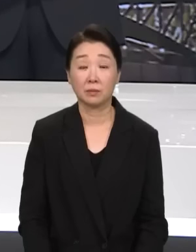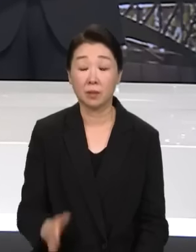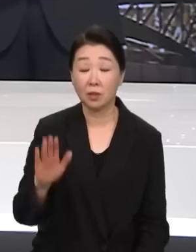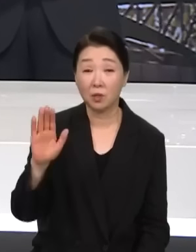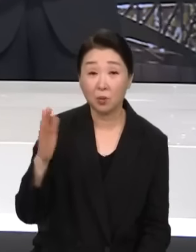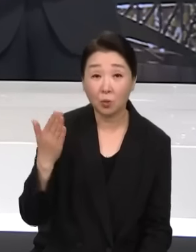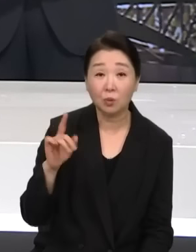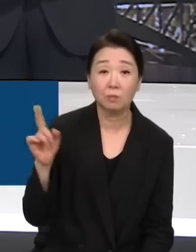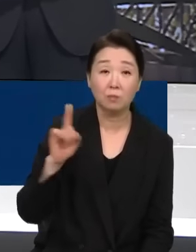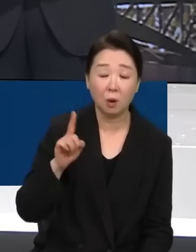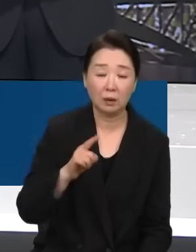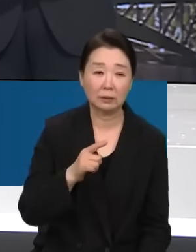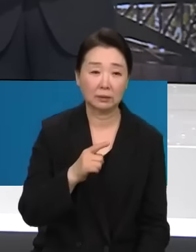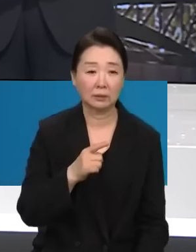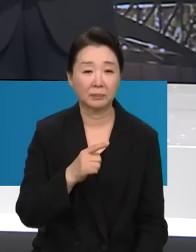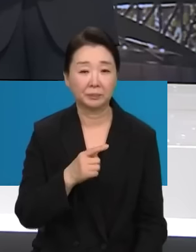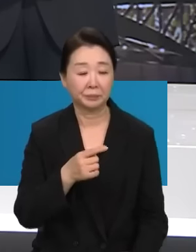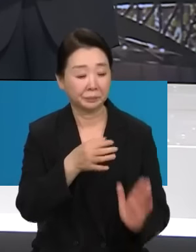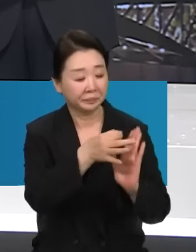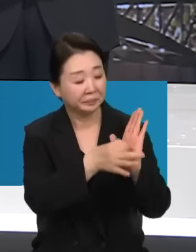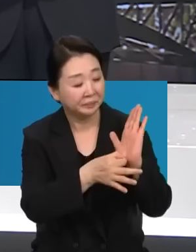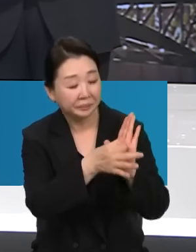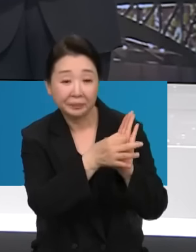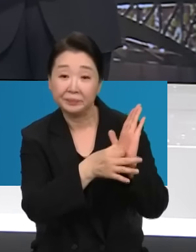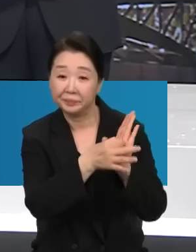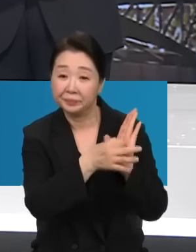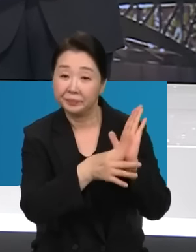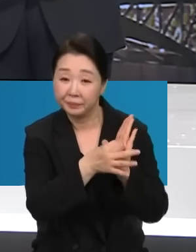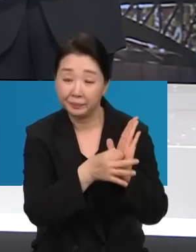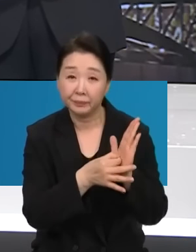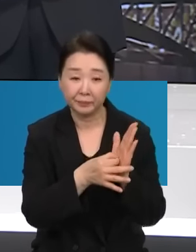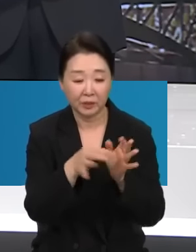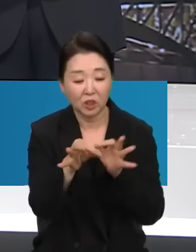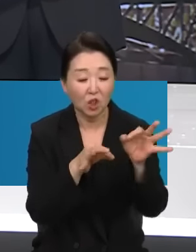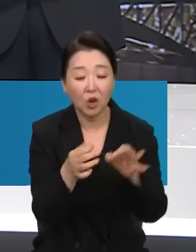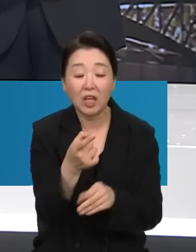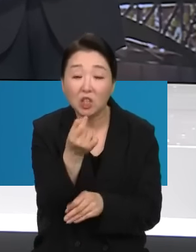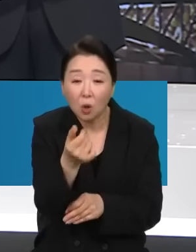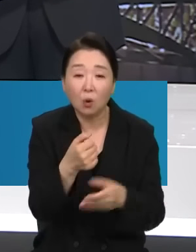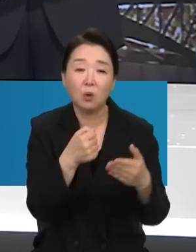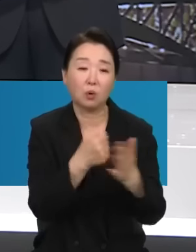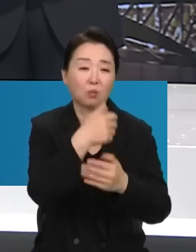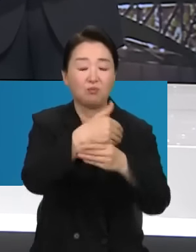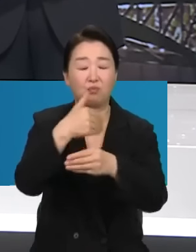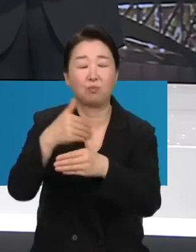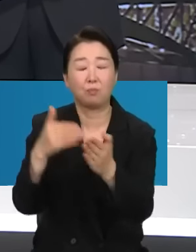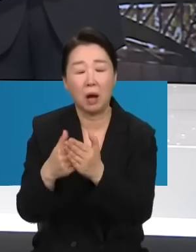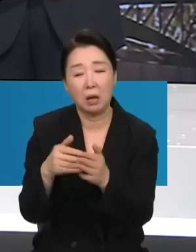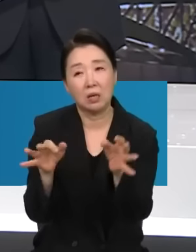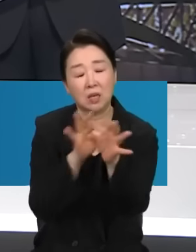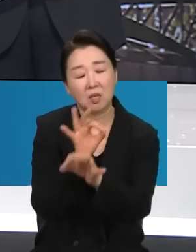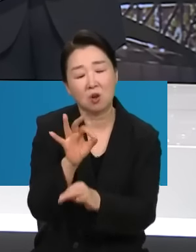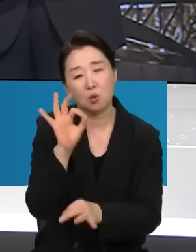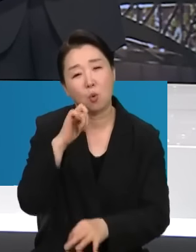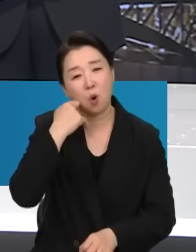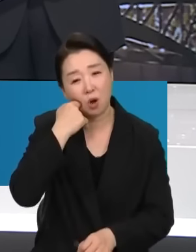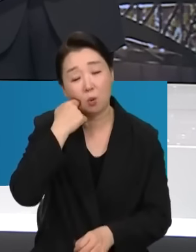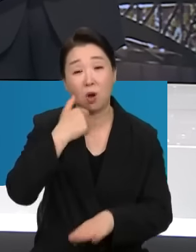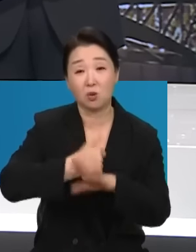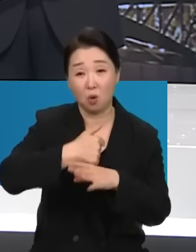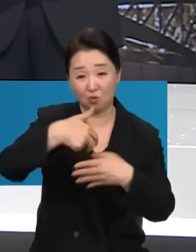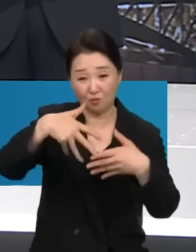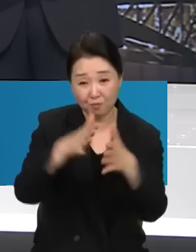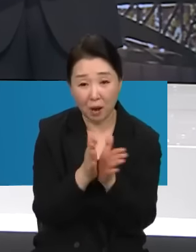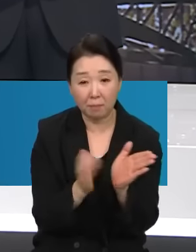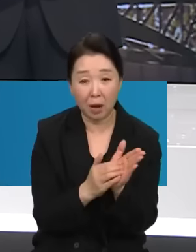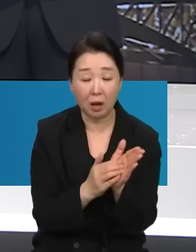최근 규모가 작은 가상자산 거래소들이 이따라 문을 닫고 있습니다 경영난 등을 이후로 사업을 접고 있는 건데 문제는 돈을